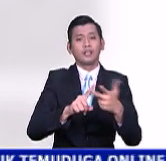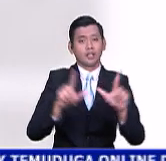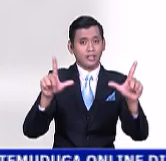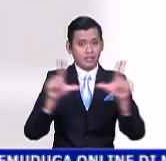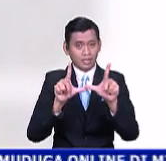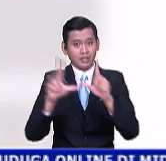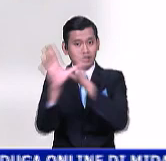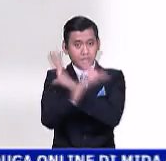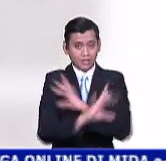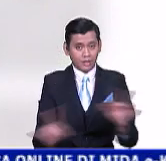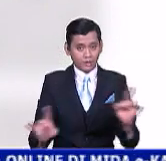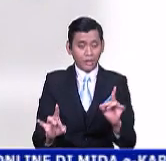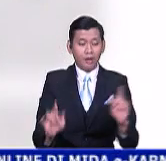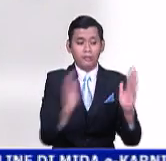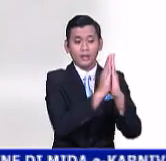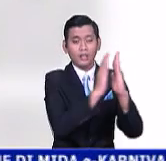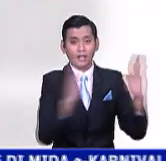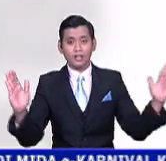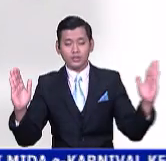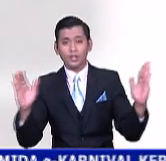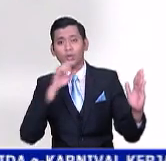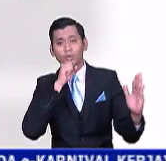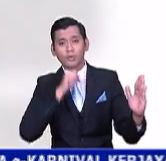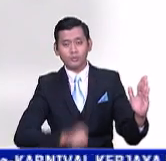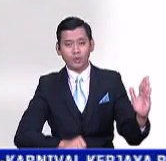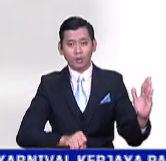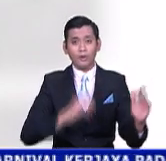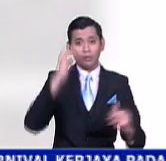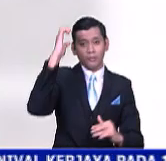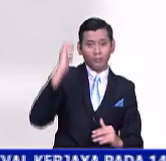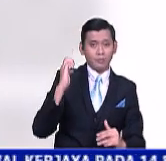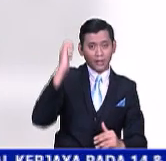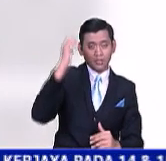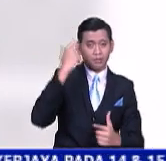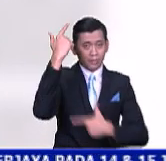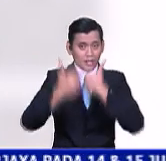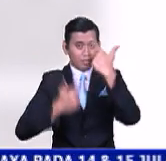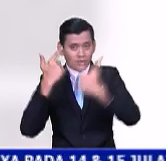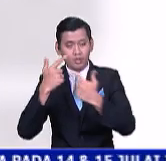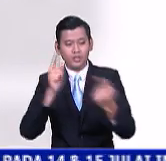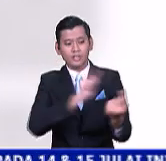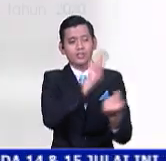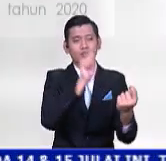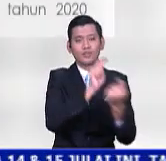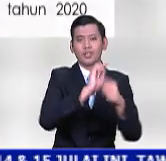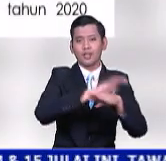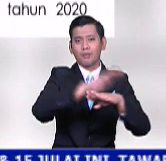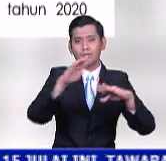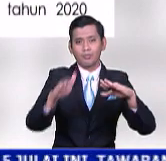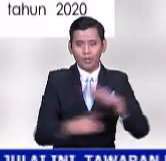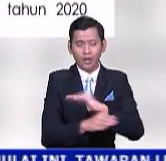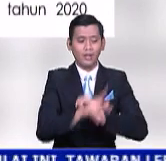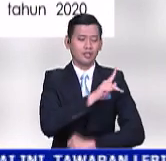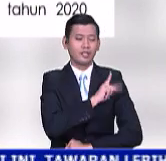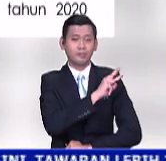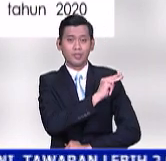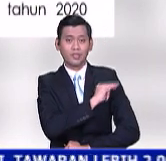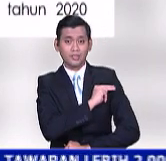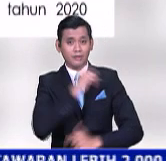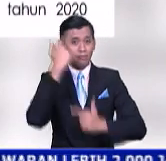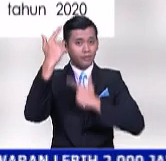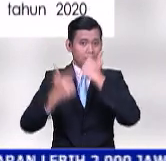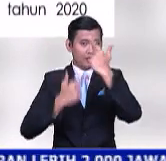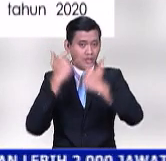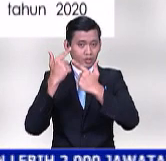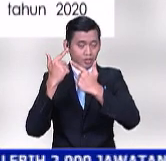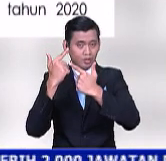keputusan berkaitan pelanjutan hapus ya Bos pelancongan dan pesiaran juga turut di Selaras di bawah Scott kuasa Kementerian pelancongan seni dan